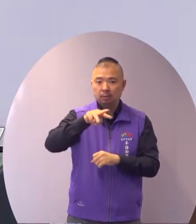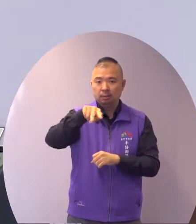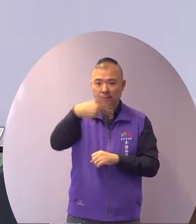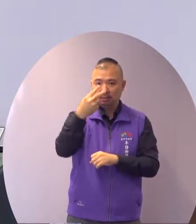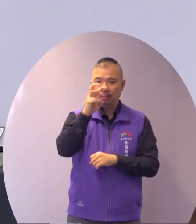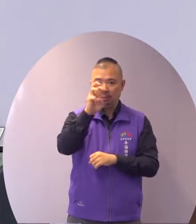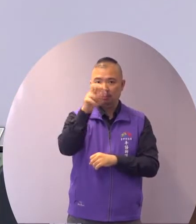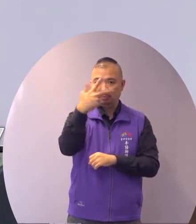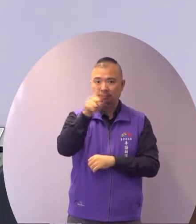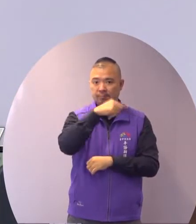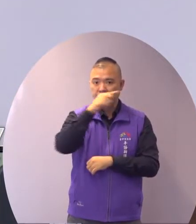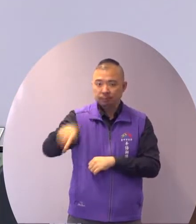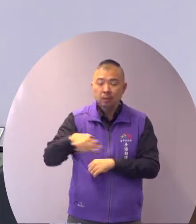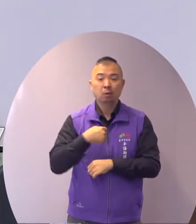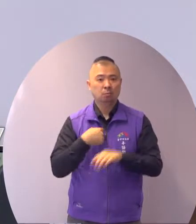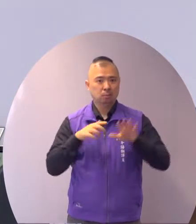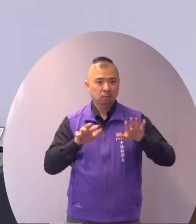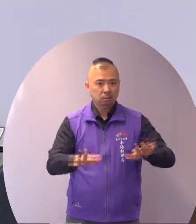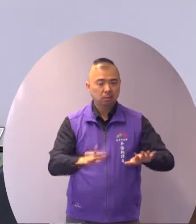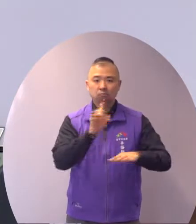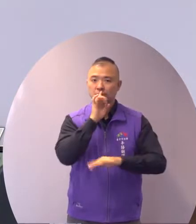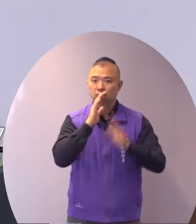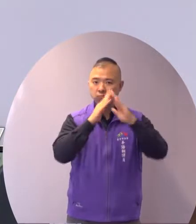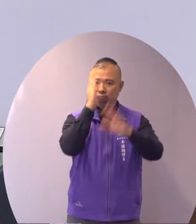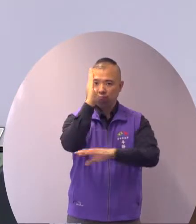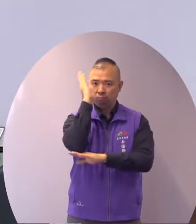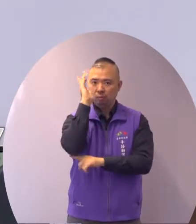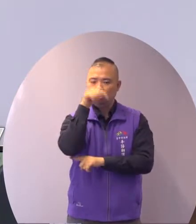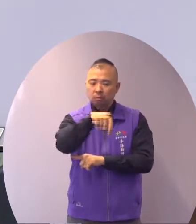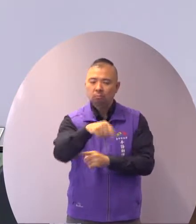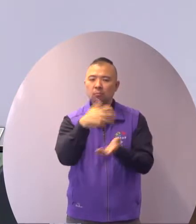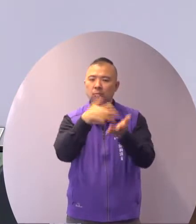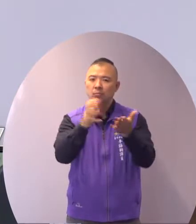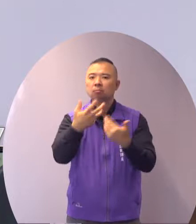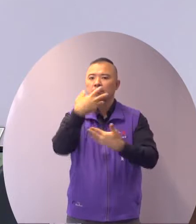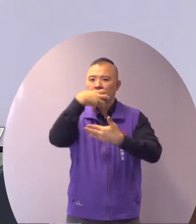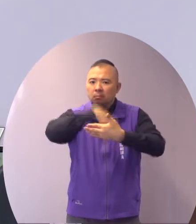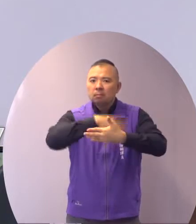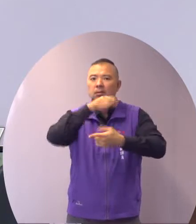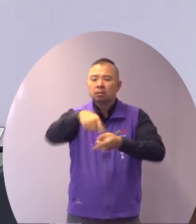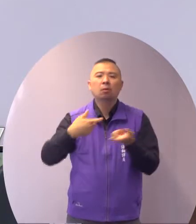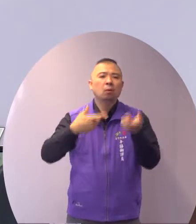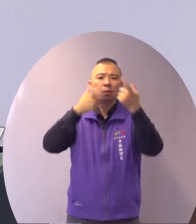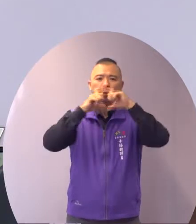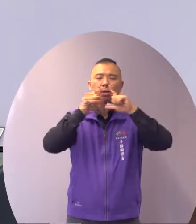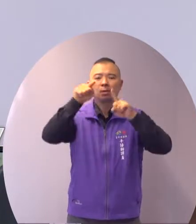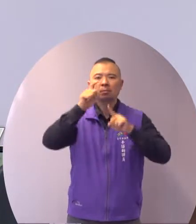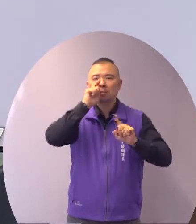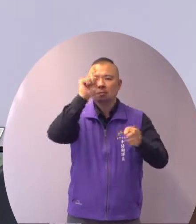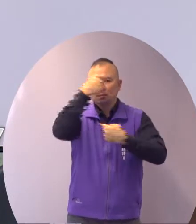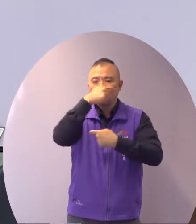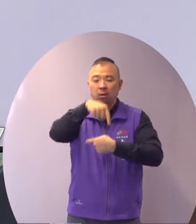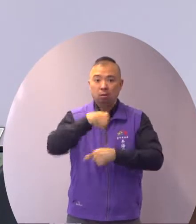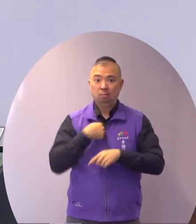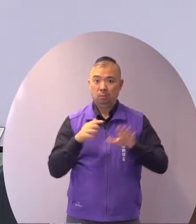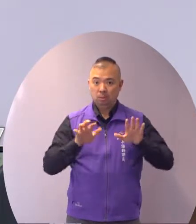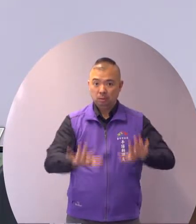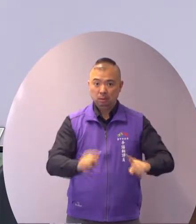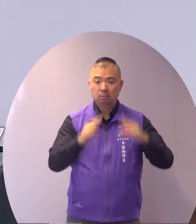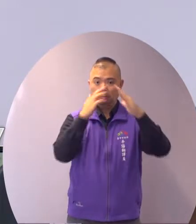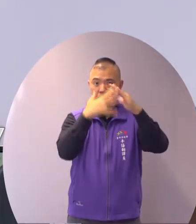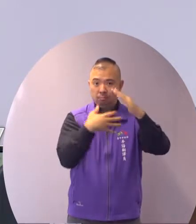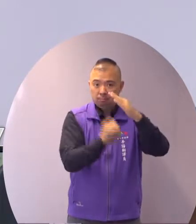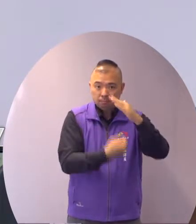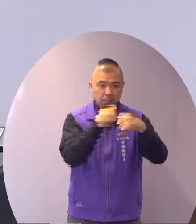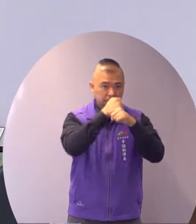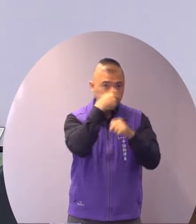呢，政府现在这些就把它视为反台过节的啊，那也因此呢，有三种拘检的方案，一种